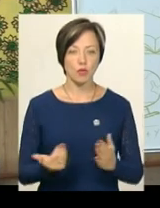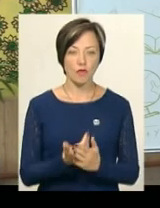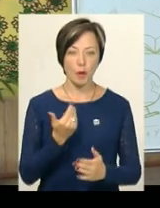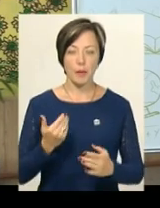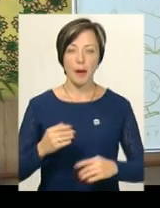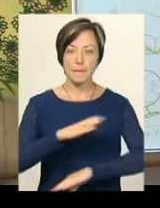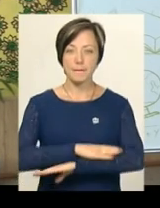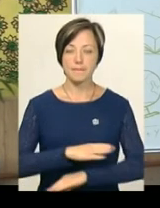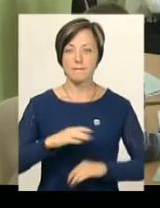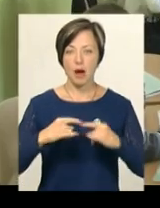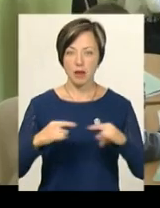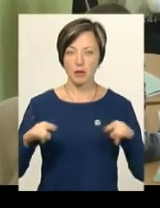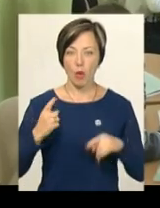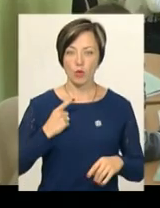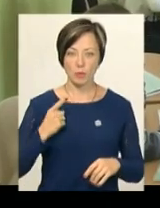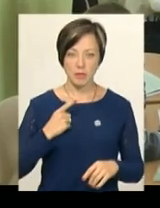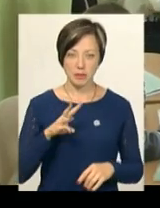партами одномісними.